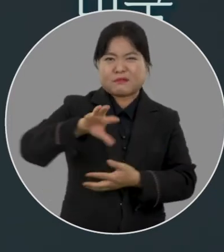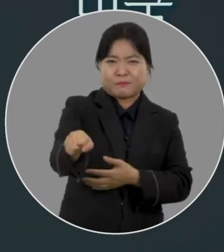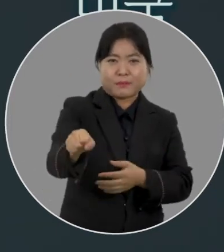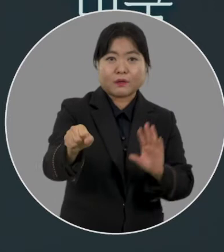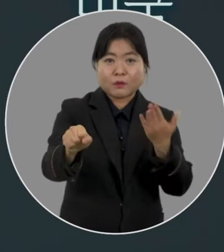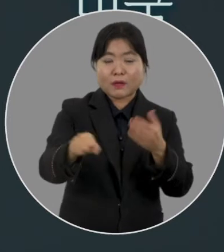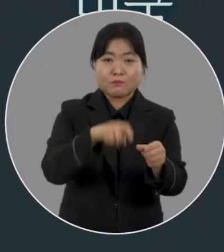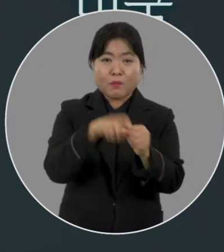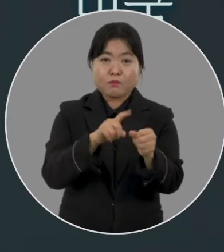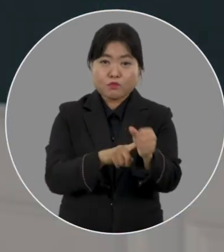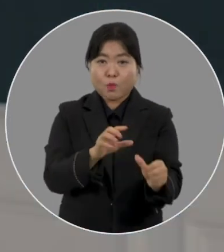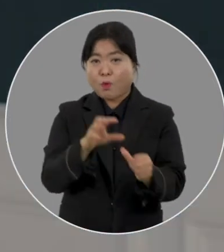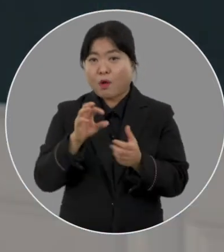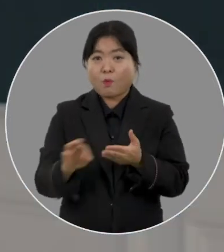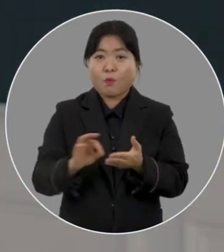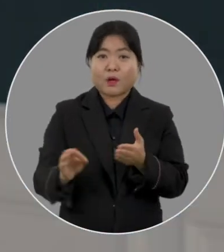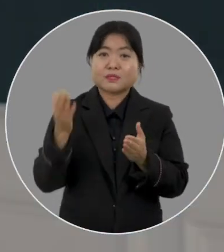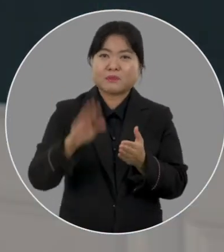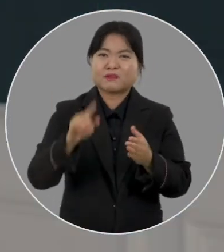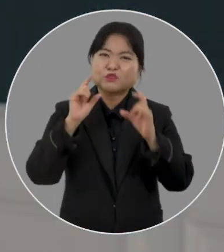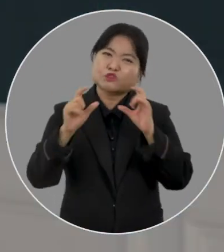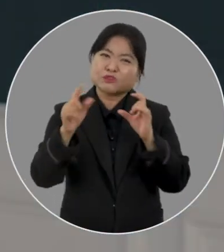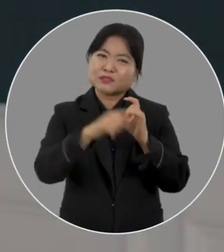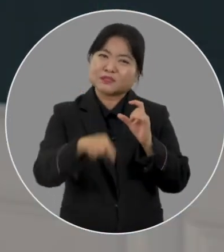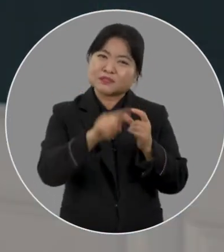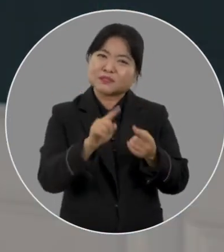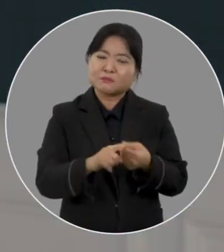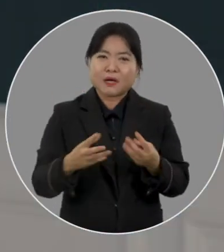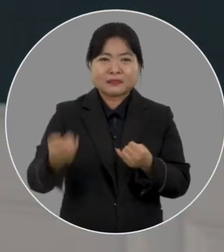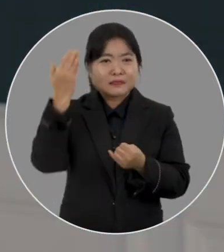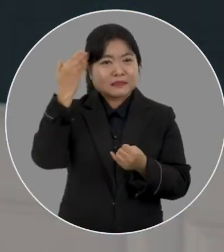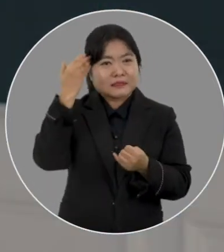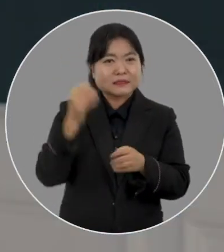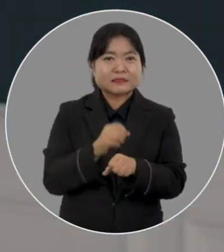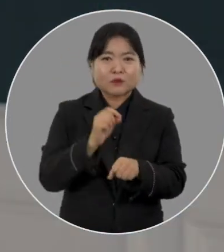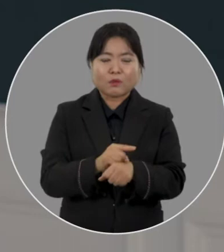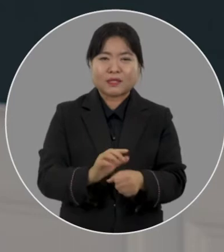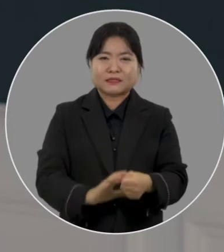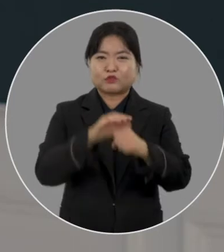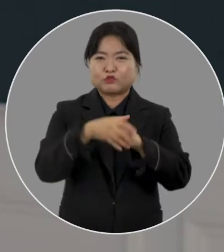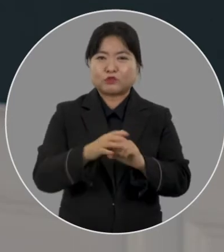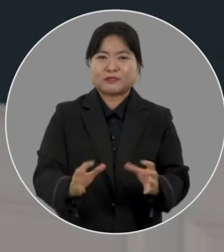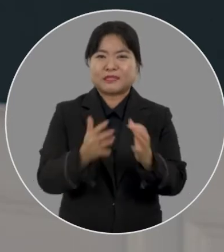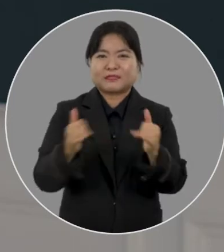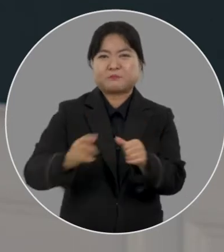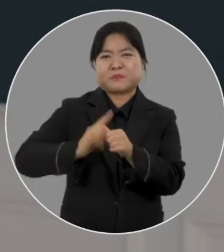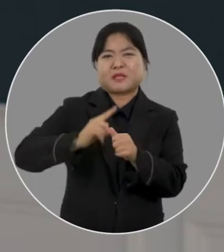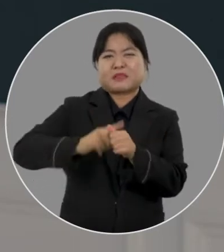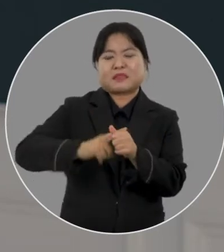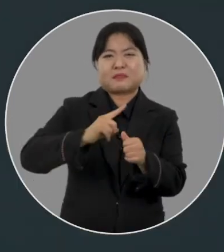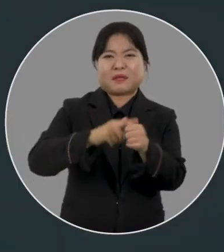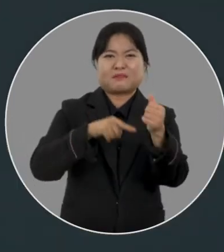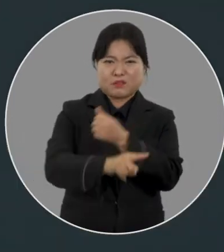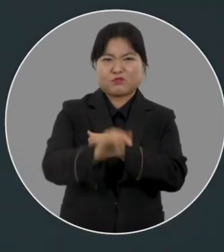된다는 명분을 썼지만 그 주장 자체가 많은 지성이나 지구촌 세계인으로부터 비난받았던